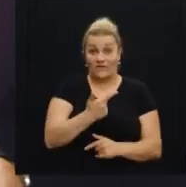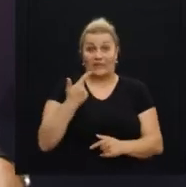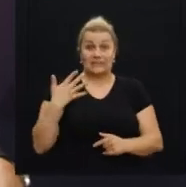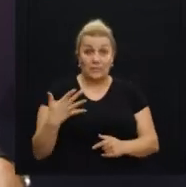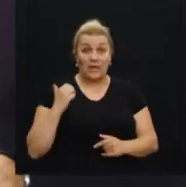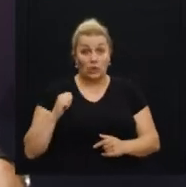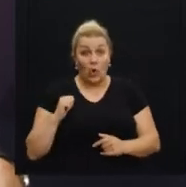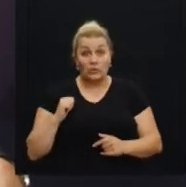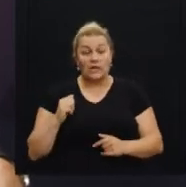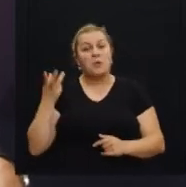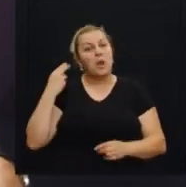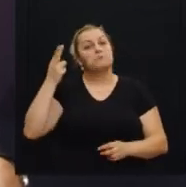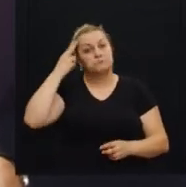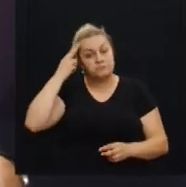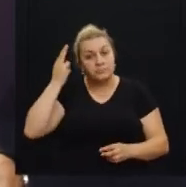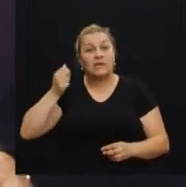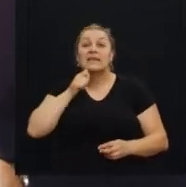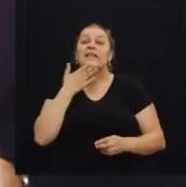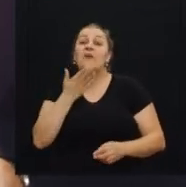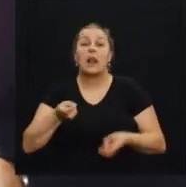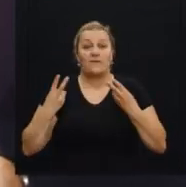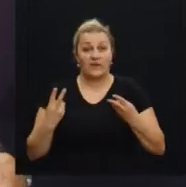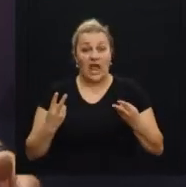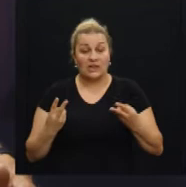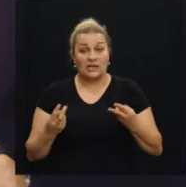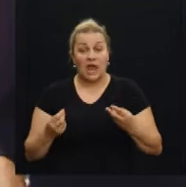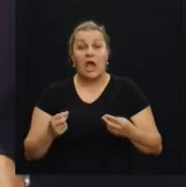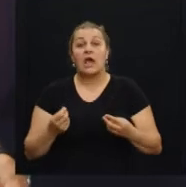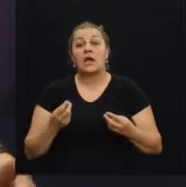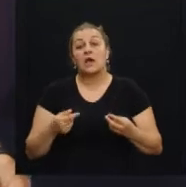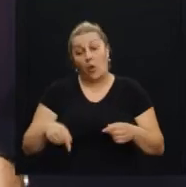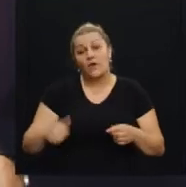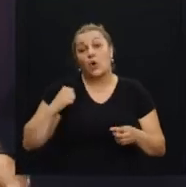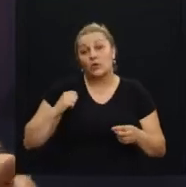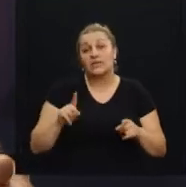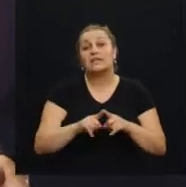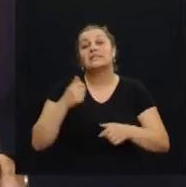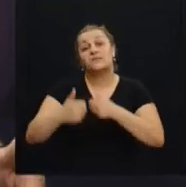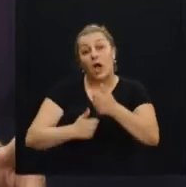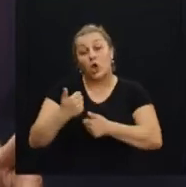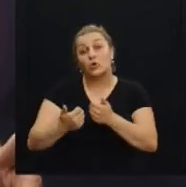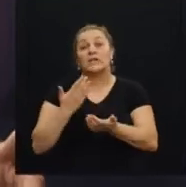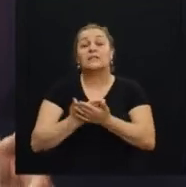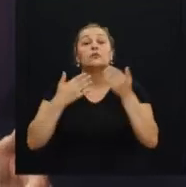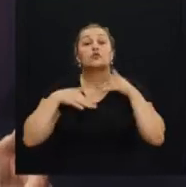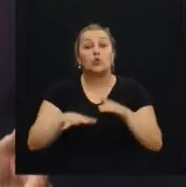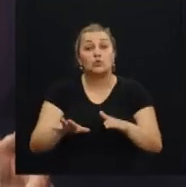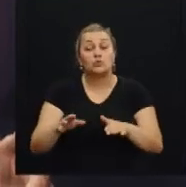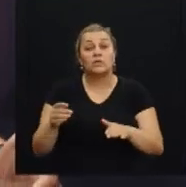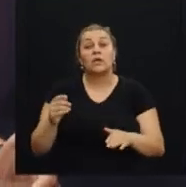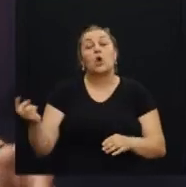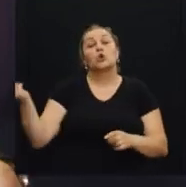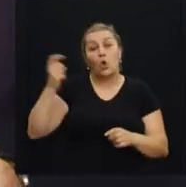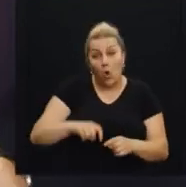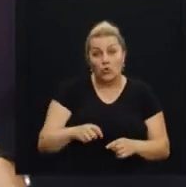bila impozantna i hvale vrijedna. Naročito i ova godina, svaka godina, jer ljudi se odazovu, dođu,